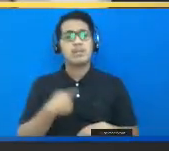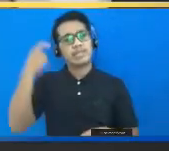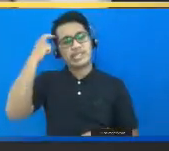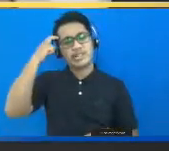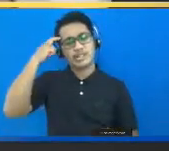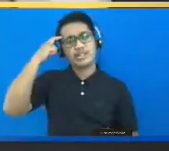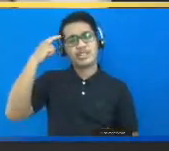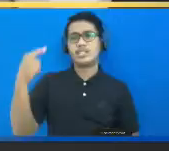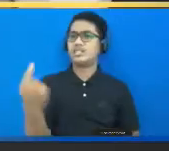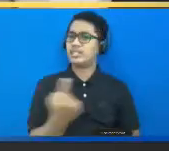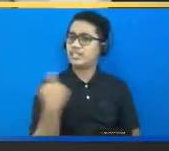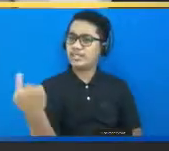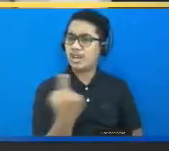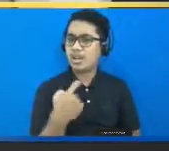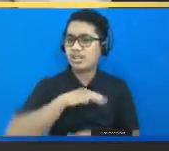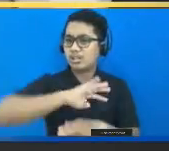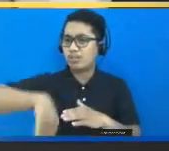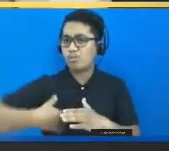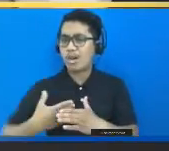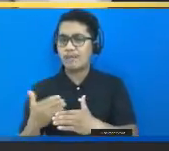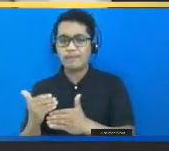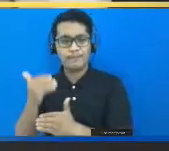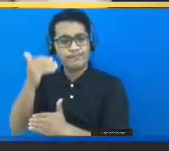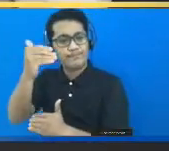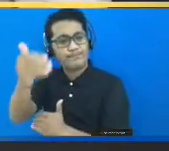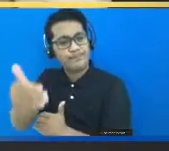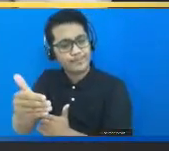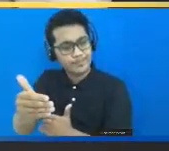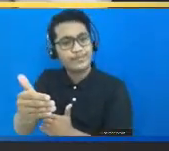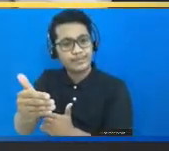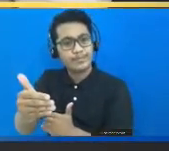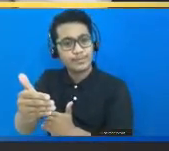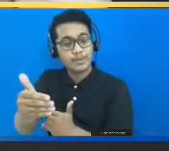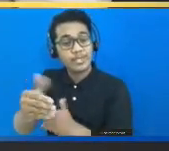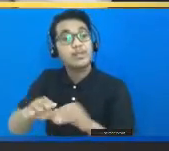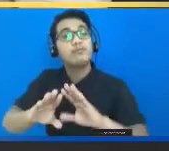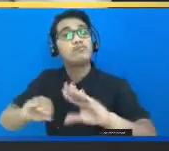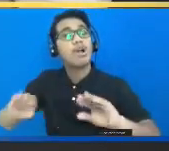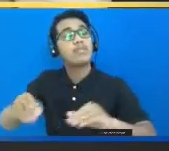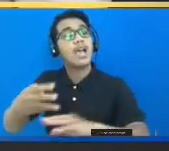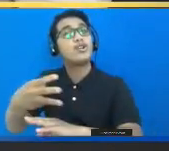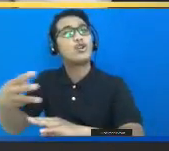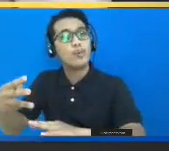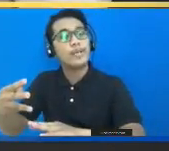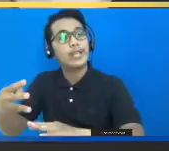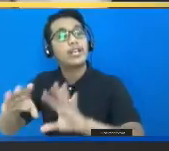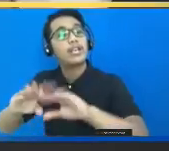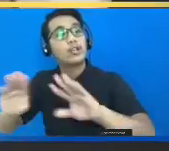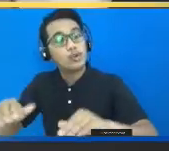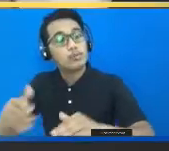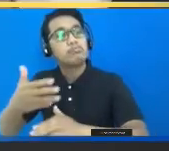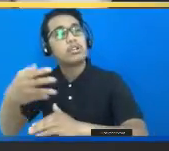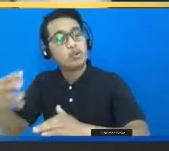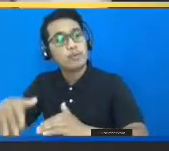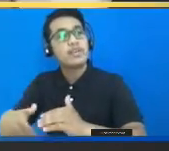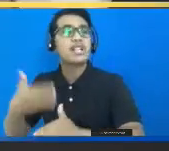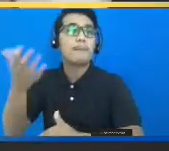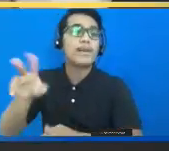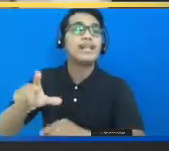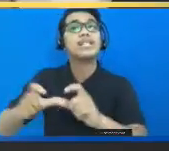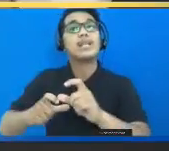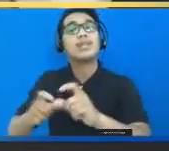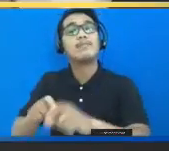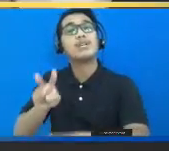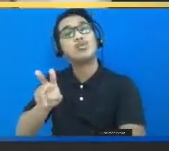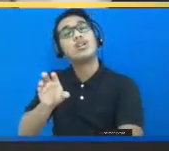memang kita semua gereja kepada kinerja perekonomian sampai dengan September 2021